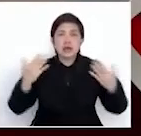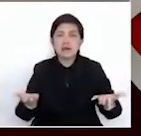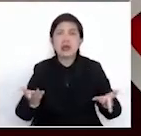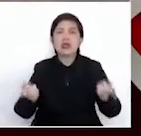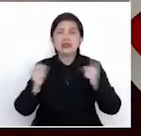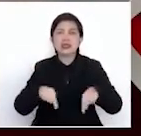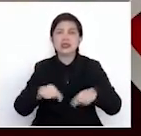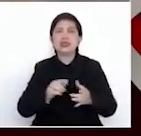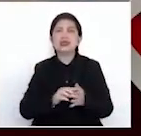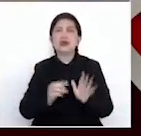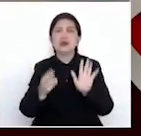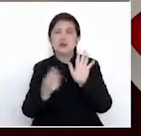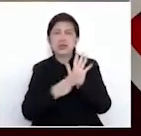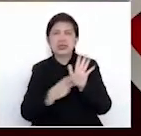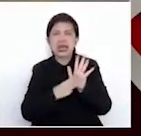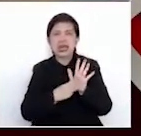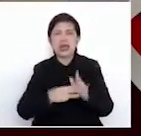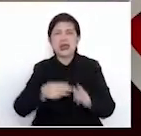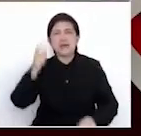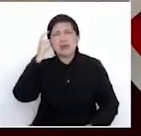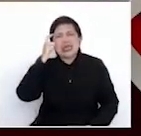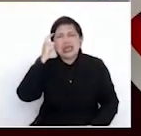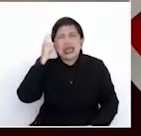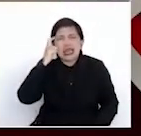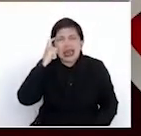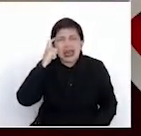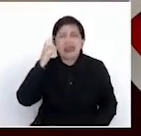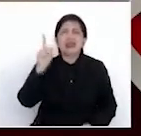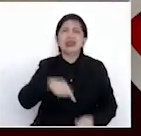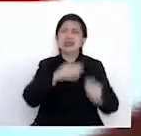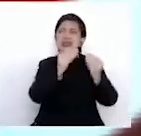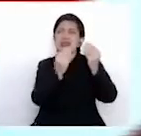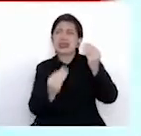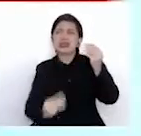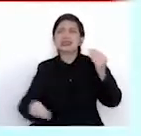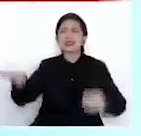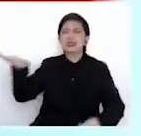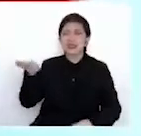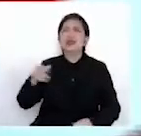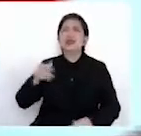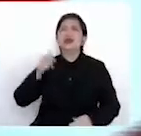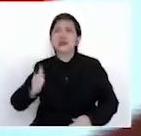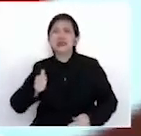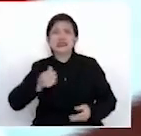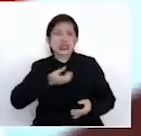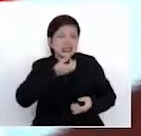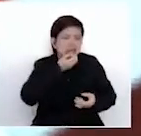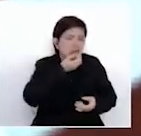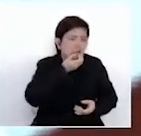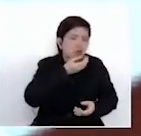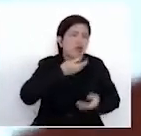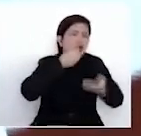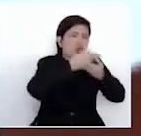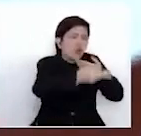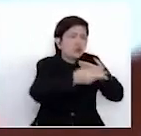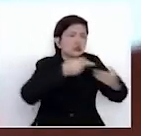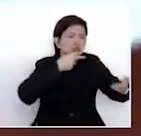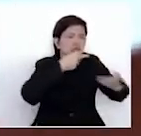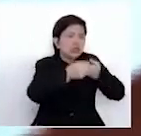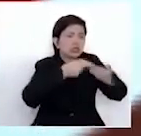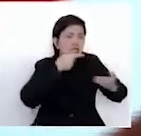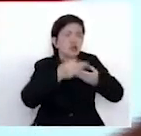menjadi tekanan ataupun pikiran para agensi ini ada tempat penyalurannya untuk itu konselingnya